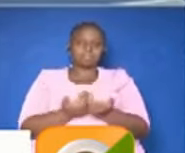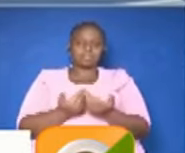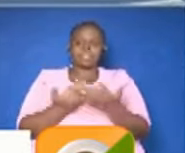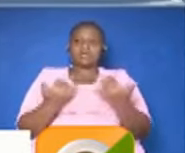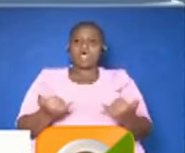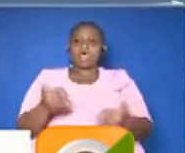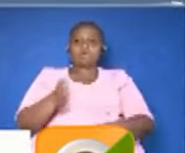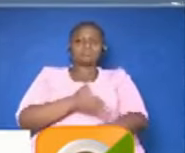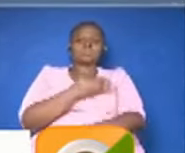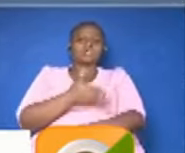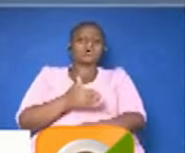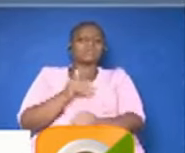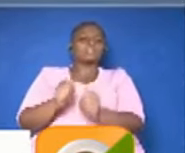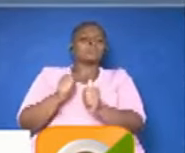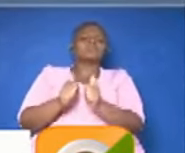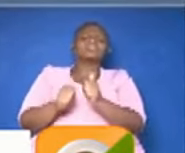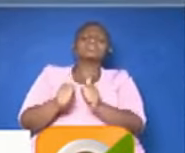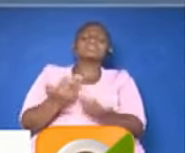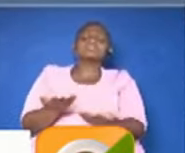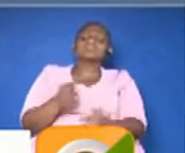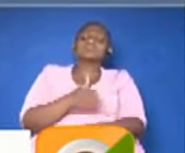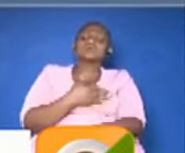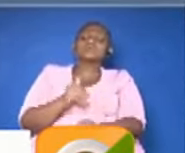Tuimbe wimbo gani?